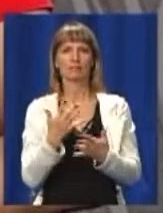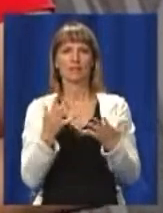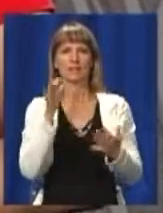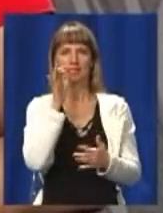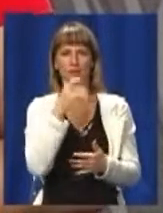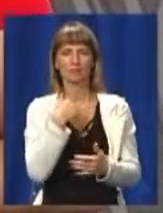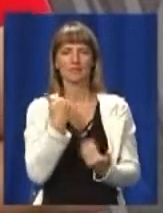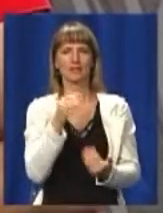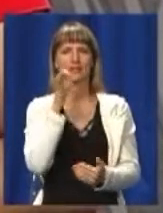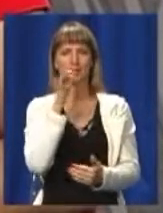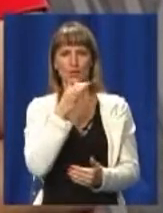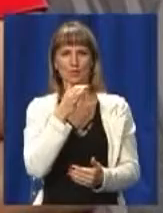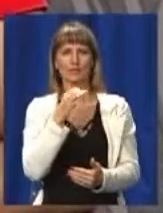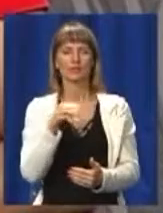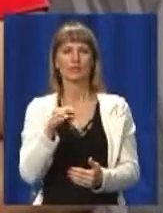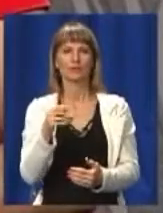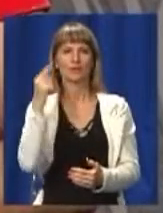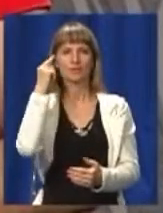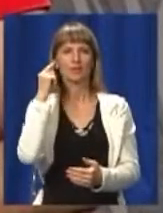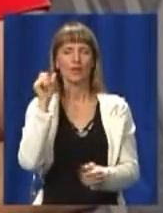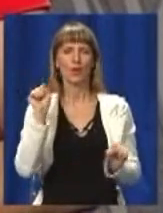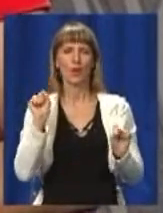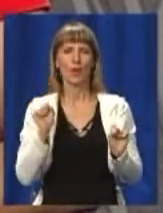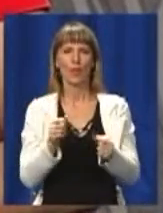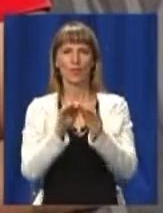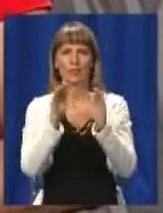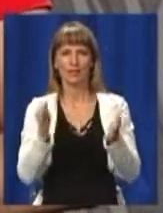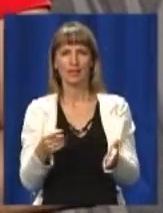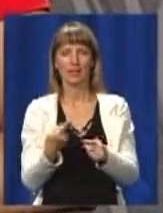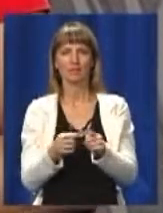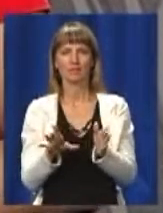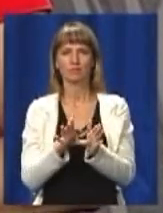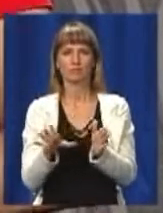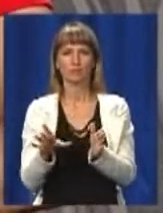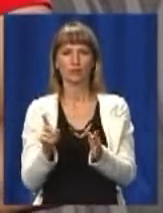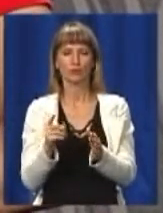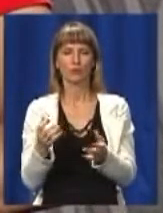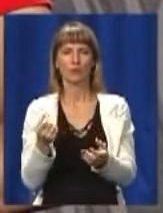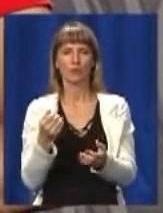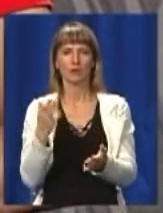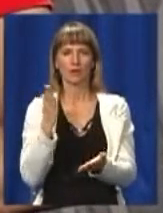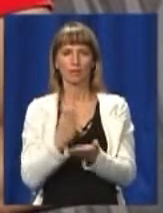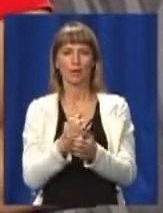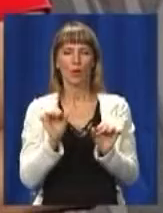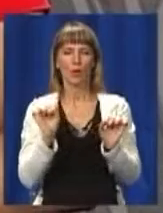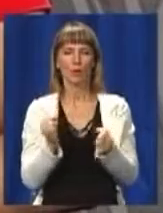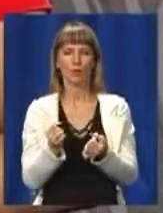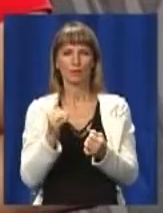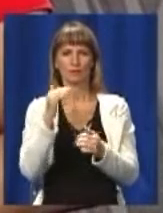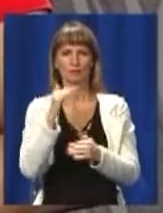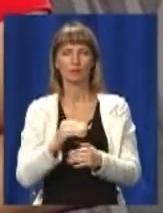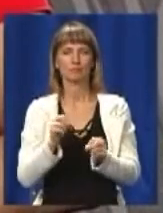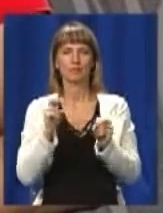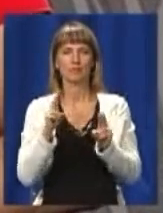серйозно, ми ж з вами серйозні, то, знаєте, холодильник – це електричний пристрій, що підтримує низьку температуру в спеціальній